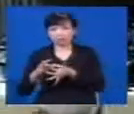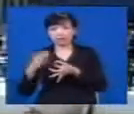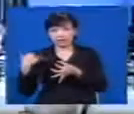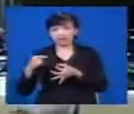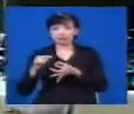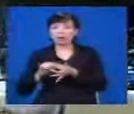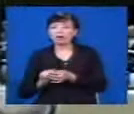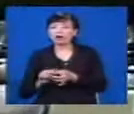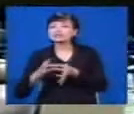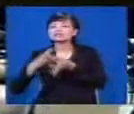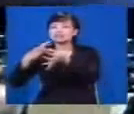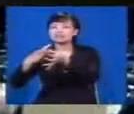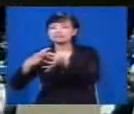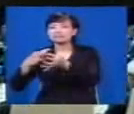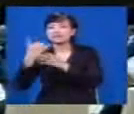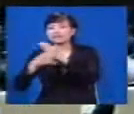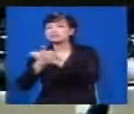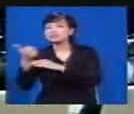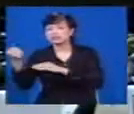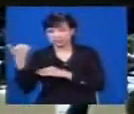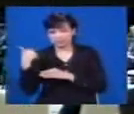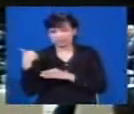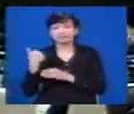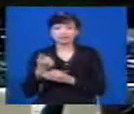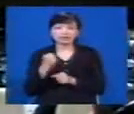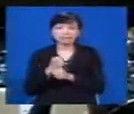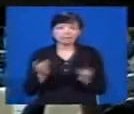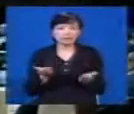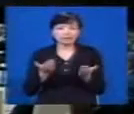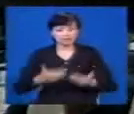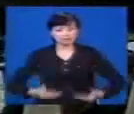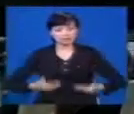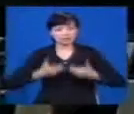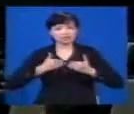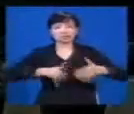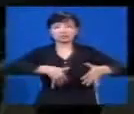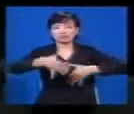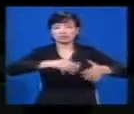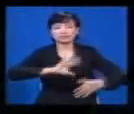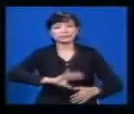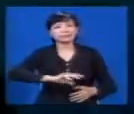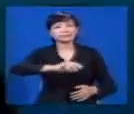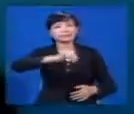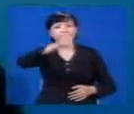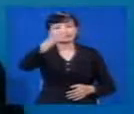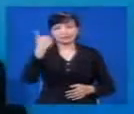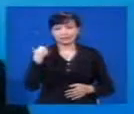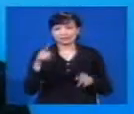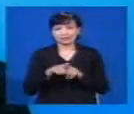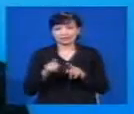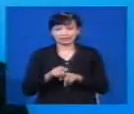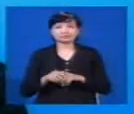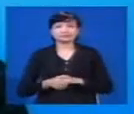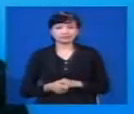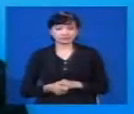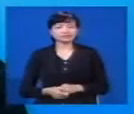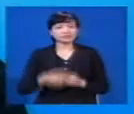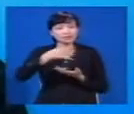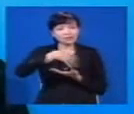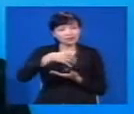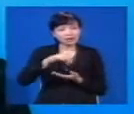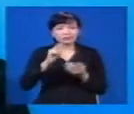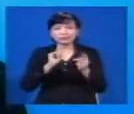านั้นแต่ยังสร้างงานและยกระดับคุณภาพชีวิตของประชาชนด้วย ก็มีการพูดต่อในเรื่องของการ